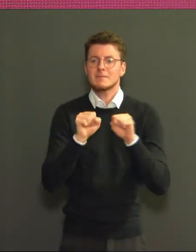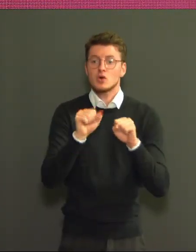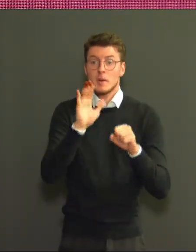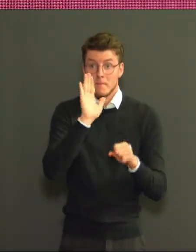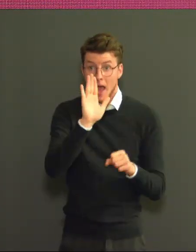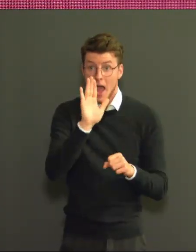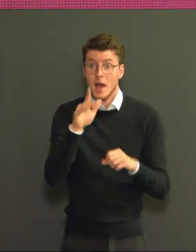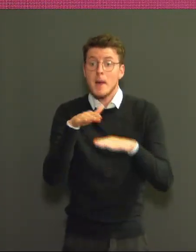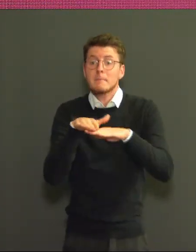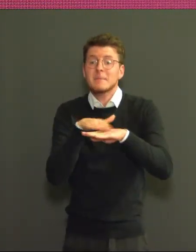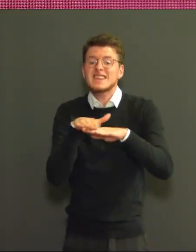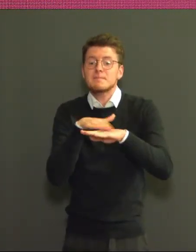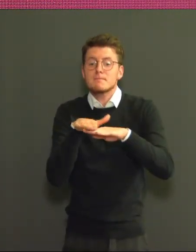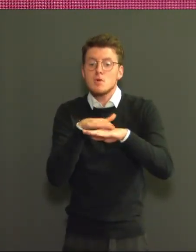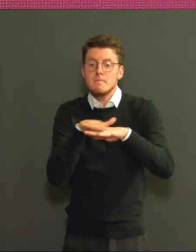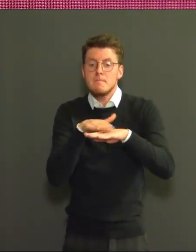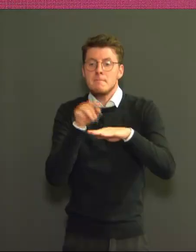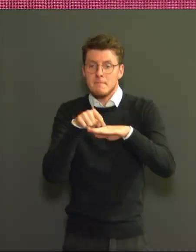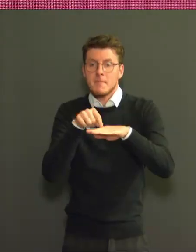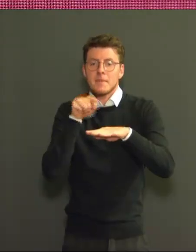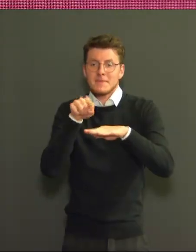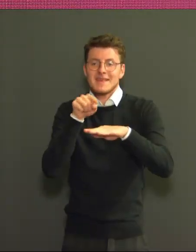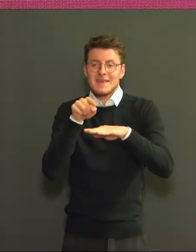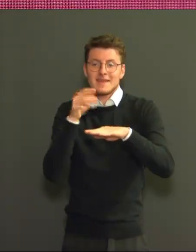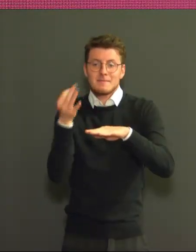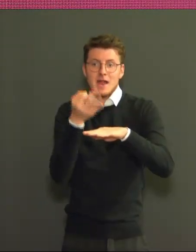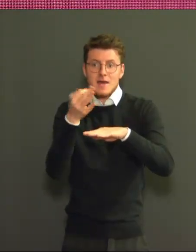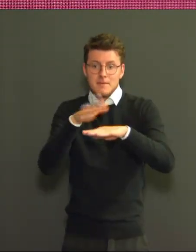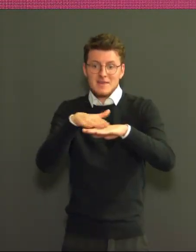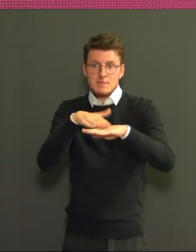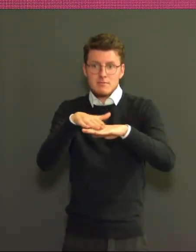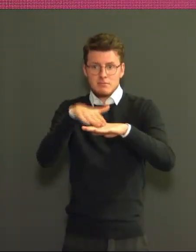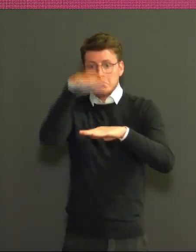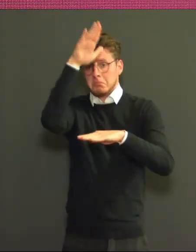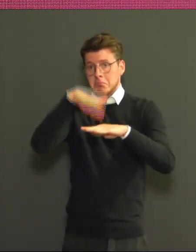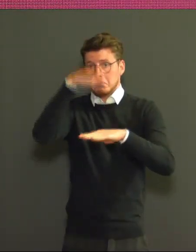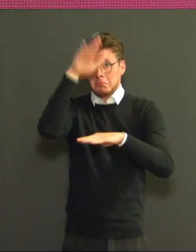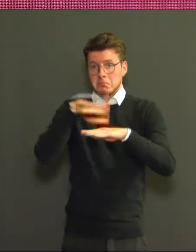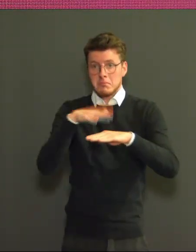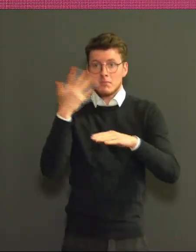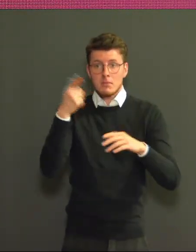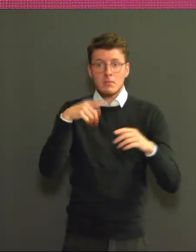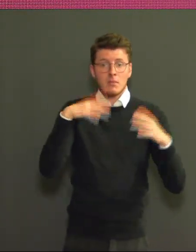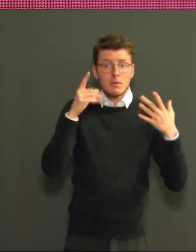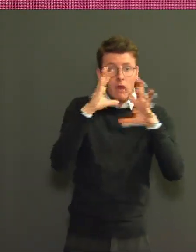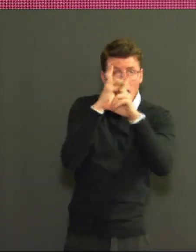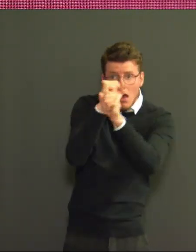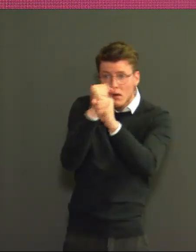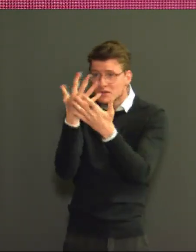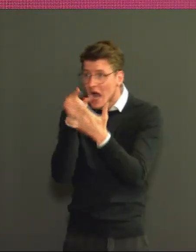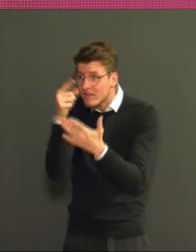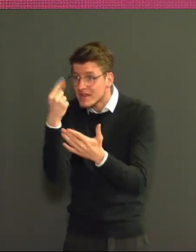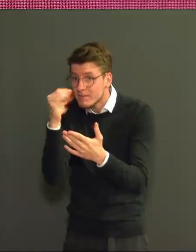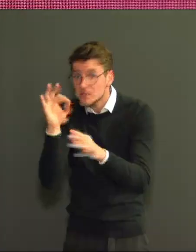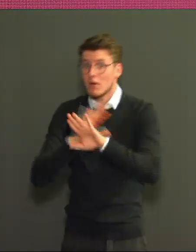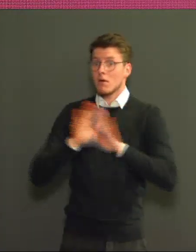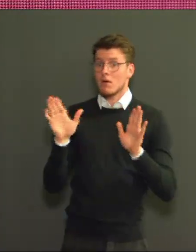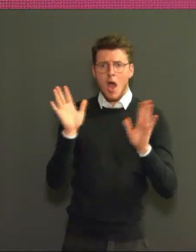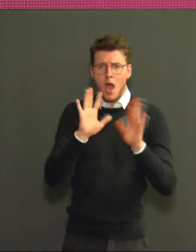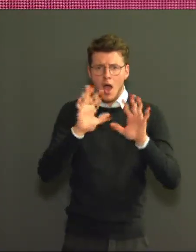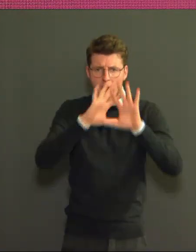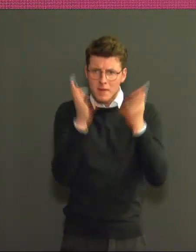belangrijk is. In principe, we hoeven ons niet echt vast te pinnen op een bepaald getal. Het principe is dat hoe hoger de vaccinatiegraad